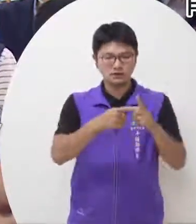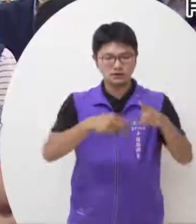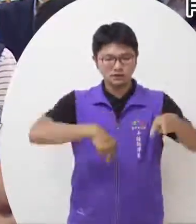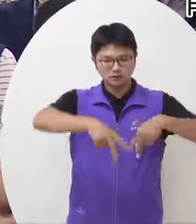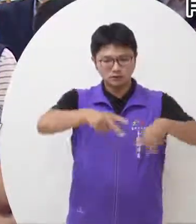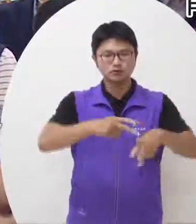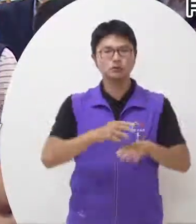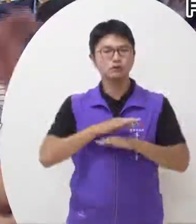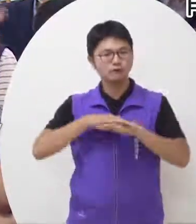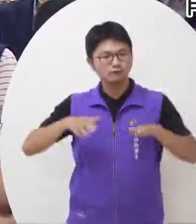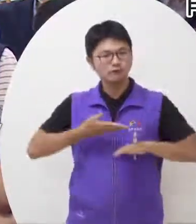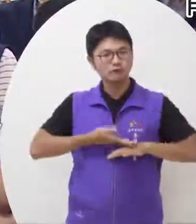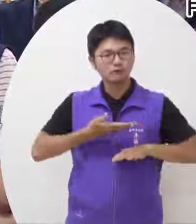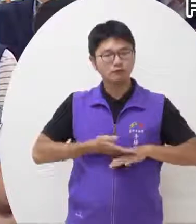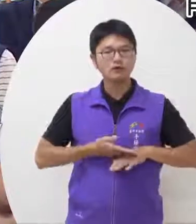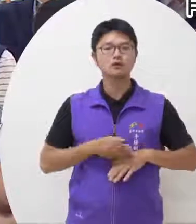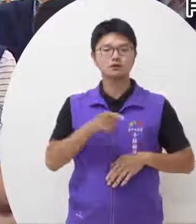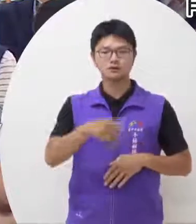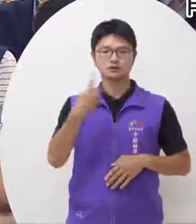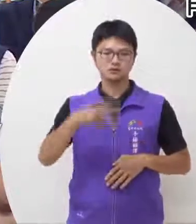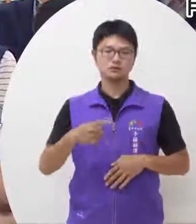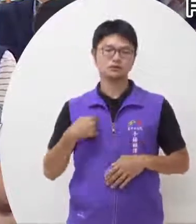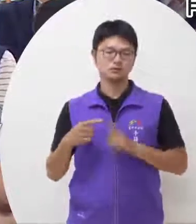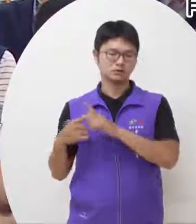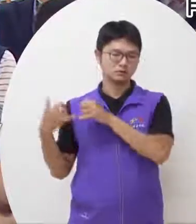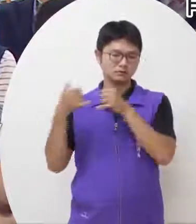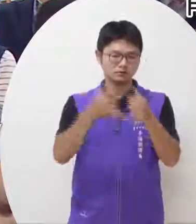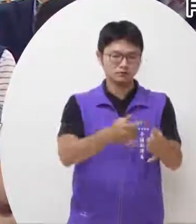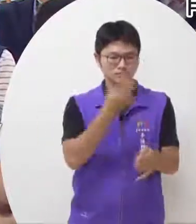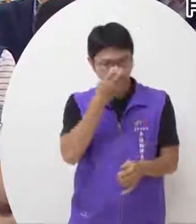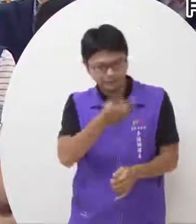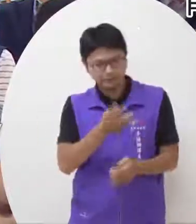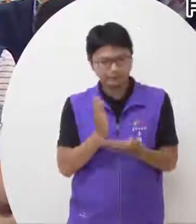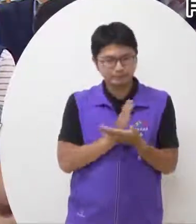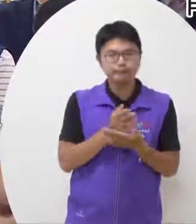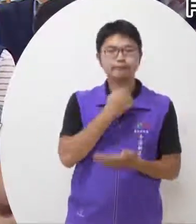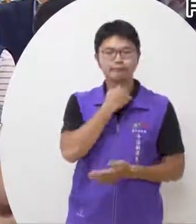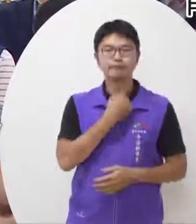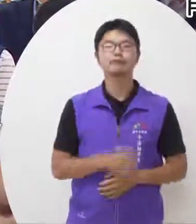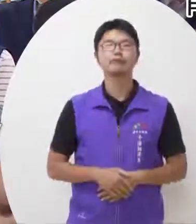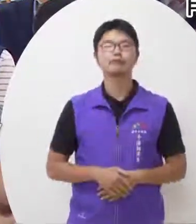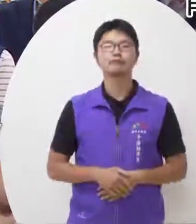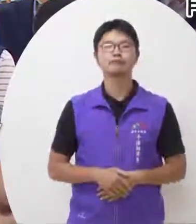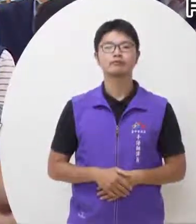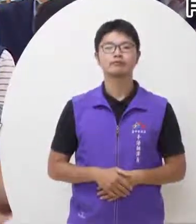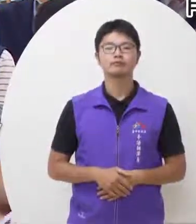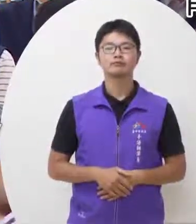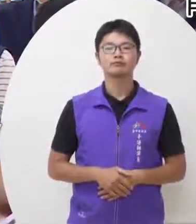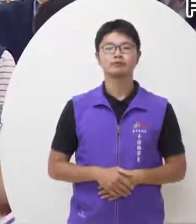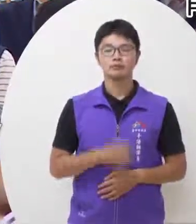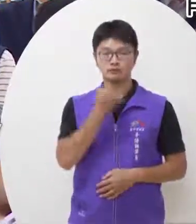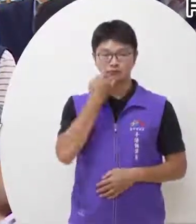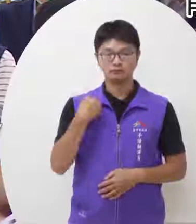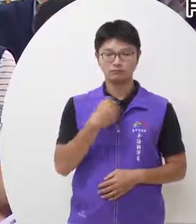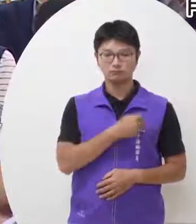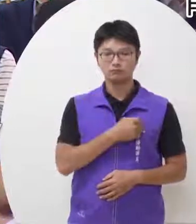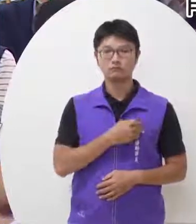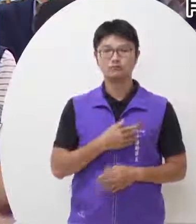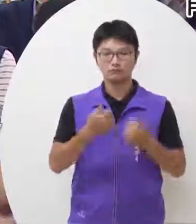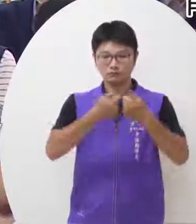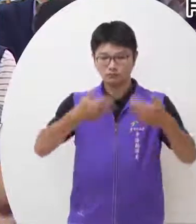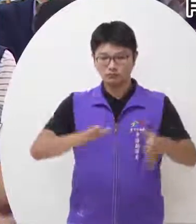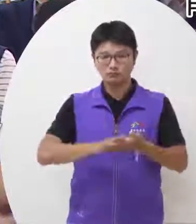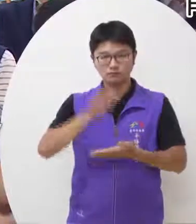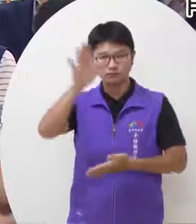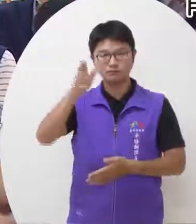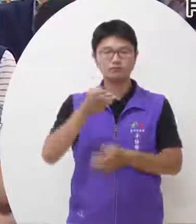刊哦，看这个那一段的这个居民或大陆的这个共识，那这个部分交通局可以来协助。那也许会后我再请这个交通局的同仁再